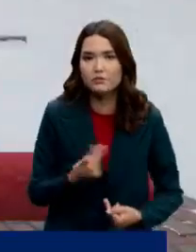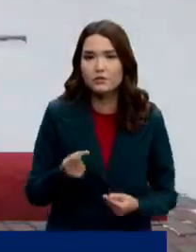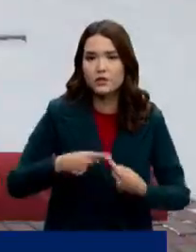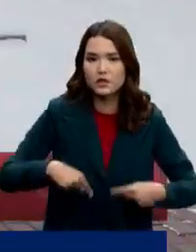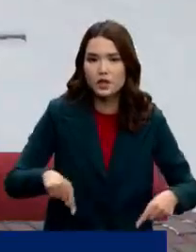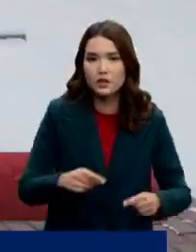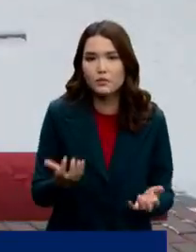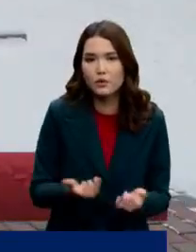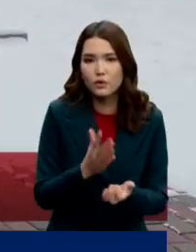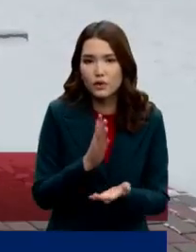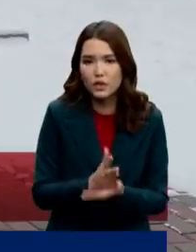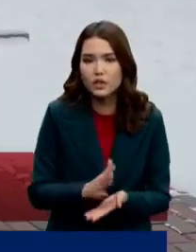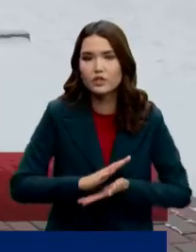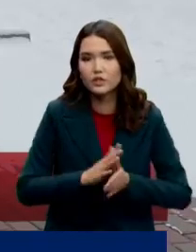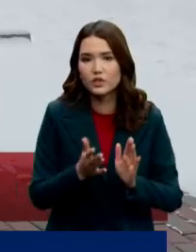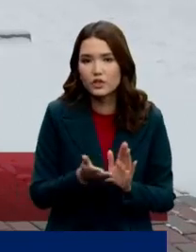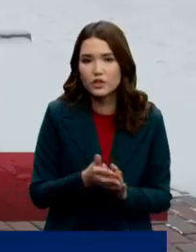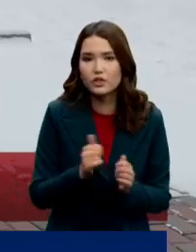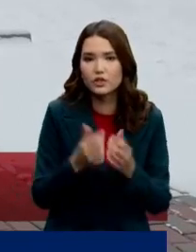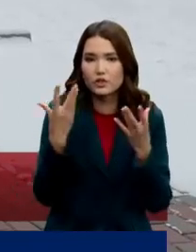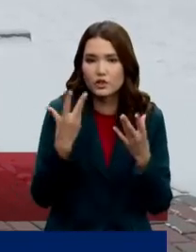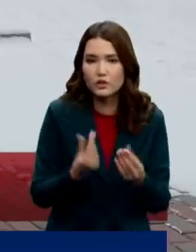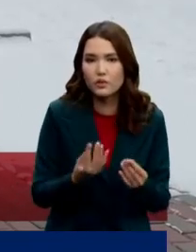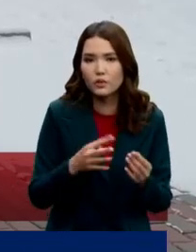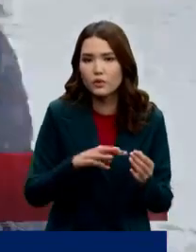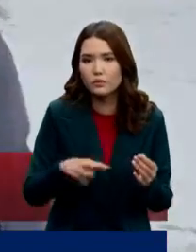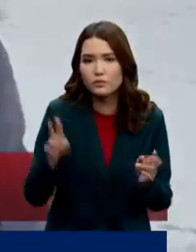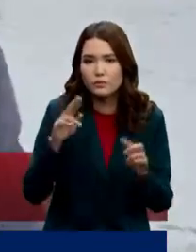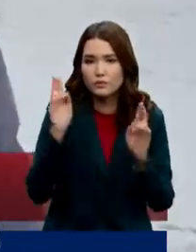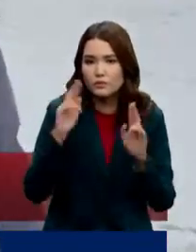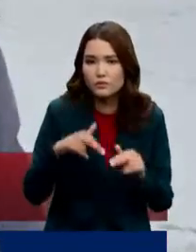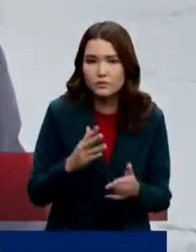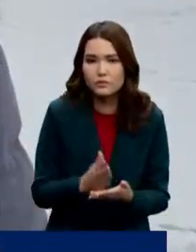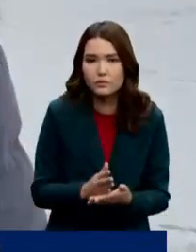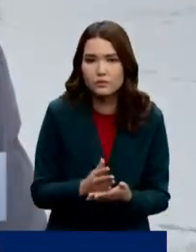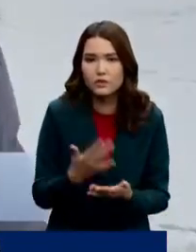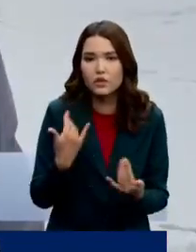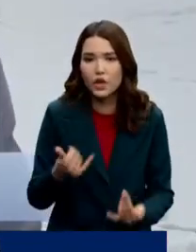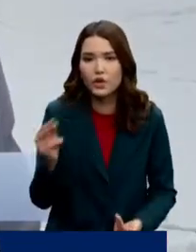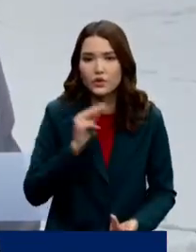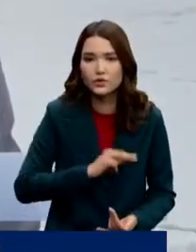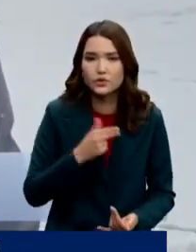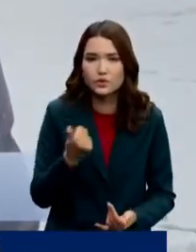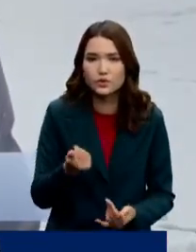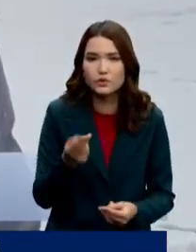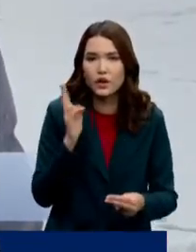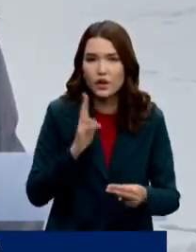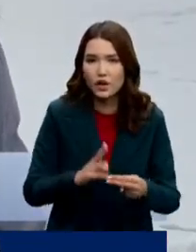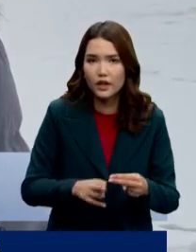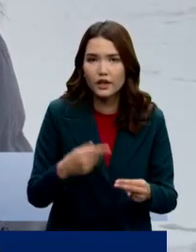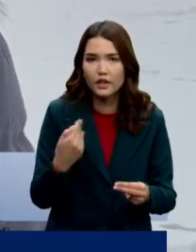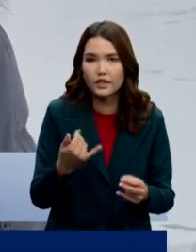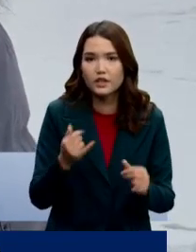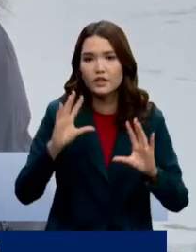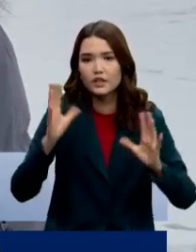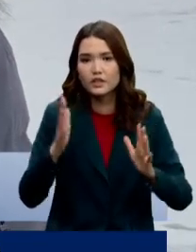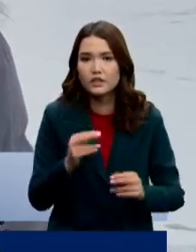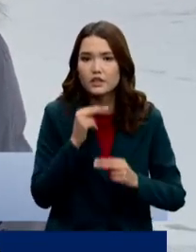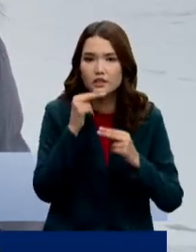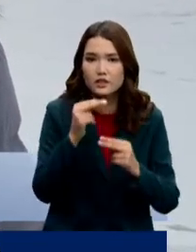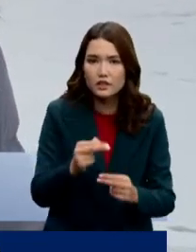зерделенуде. Шығын көлемі де тіпті кімнің өтейтіні де белгісіз. Қазір тергеу жұмыстары толық аяқталса, егер жаңағы сол